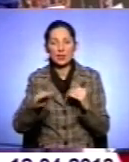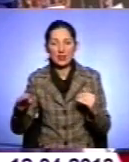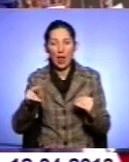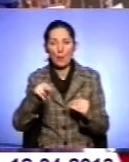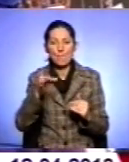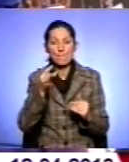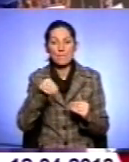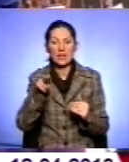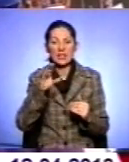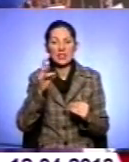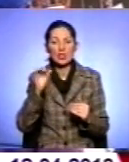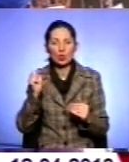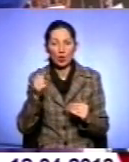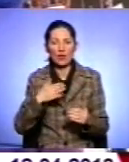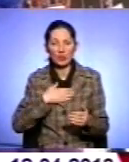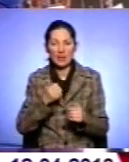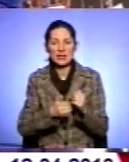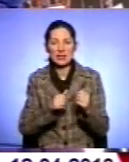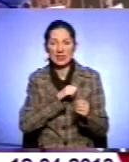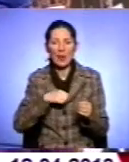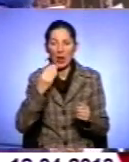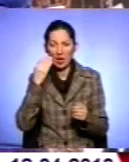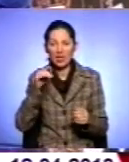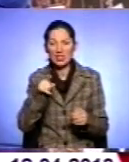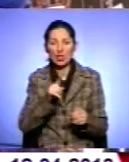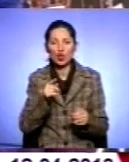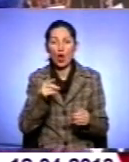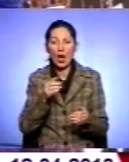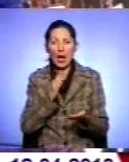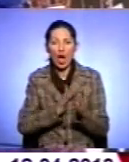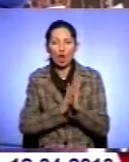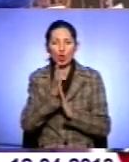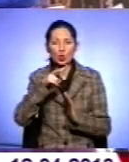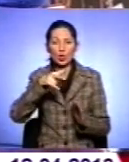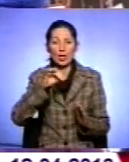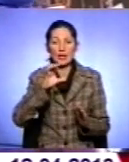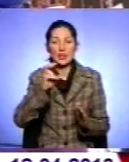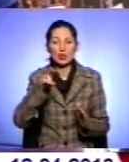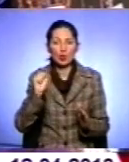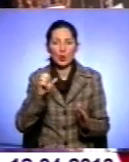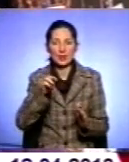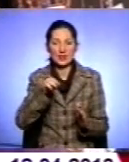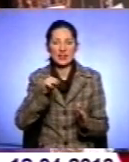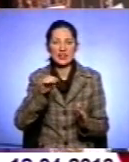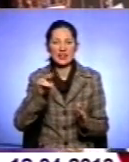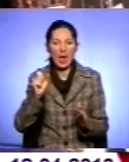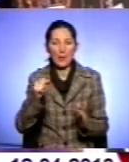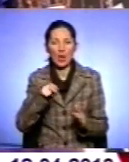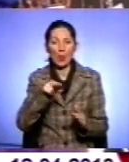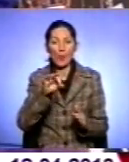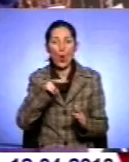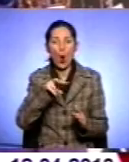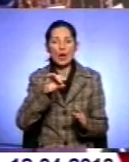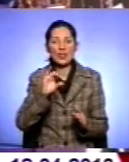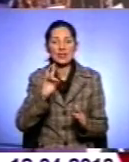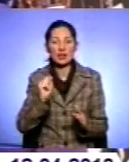то в нас саме краще йдуть, які йдуть для лісу степу і для поліської зони. Такі, що вони тут